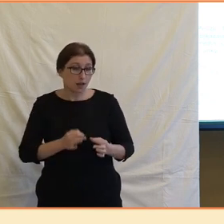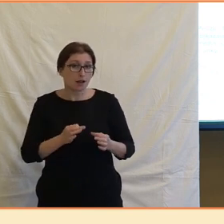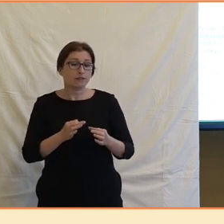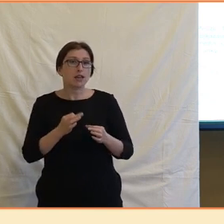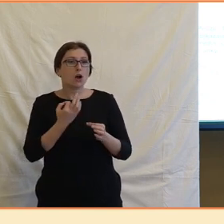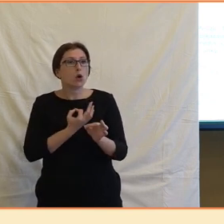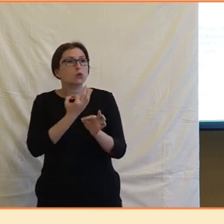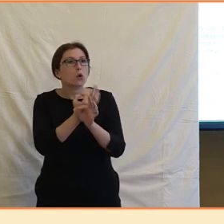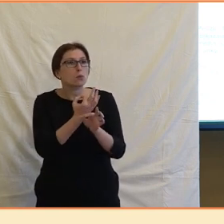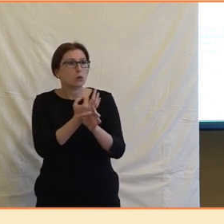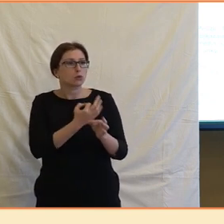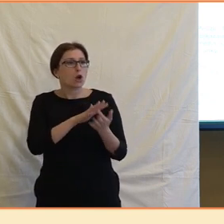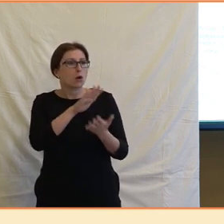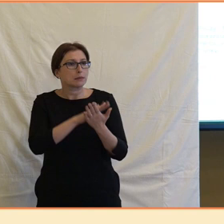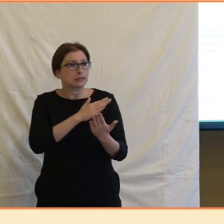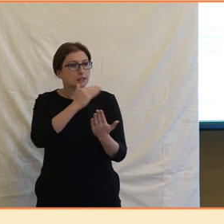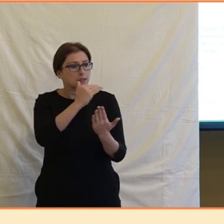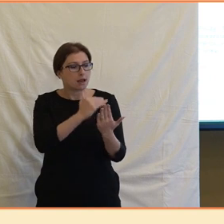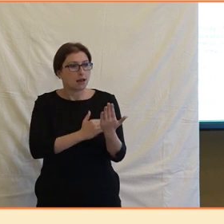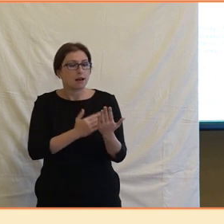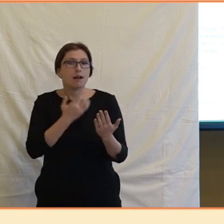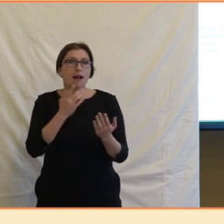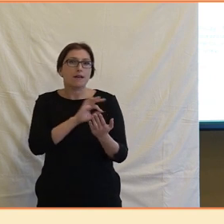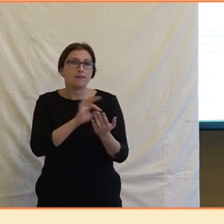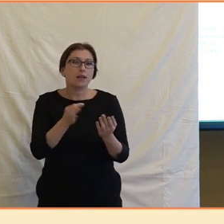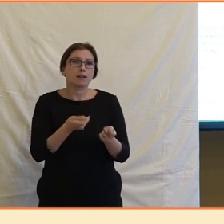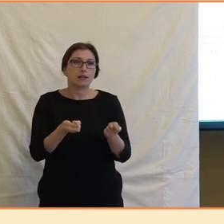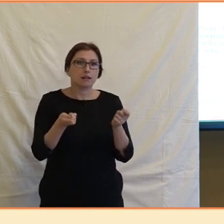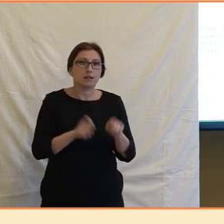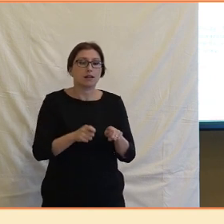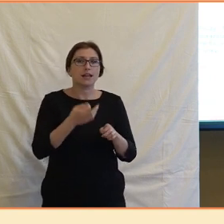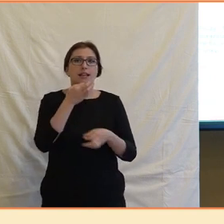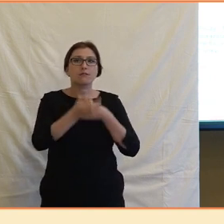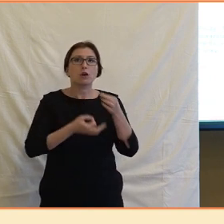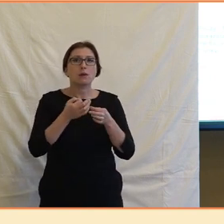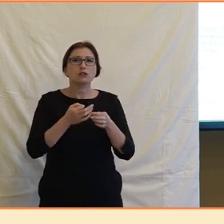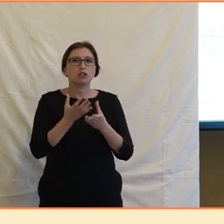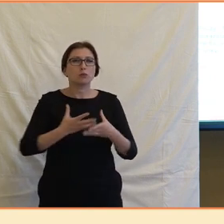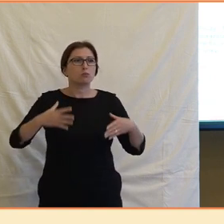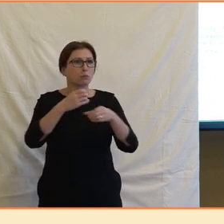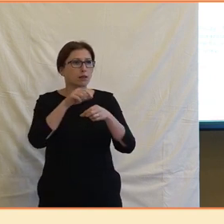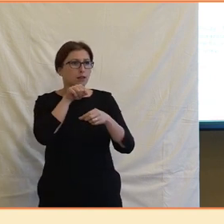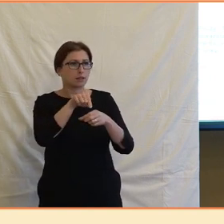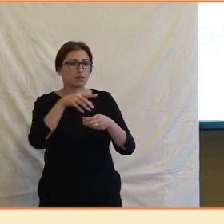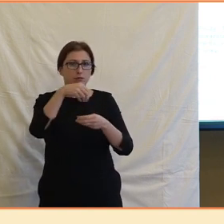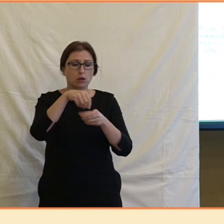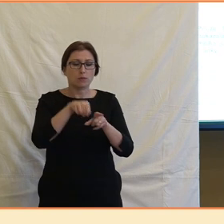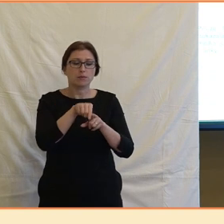obsahu uživatelů, je například jejich uzamykání v takzvaných informačních bublinách,